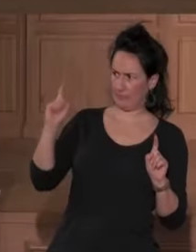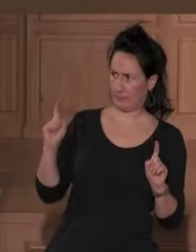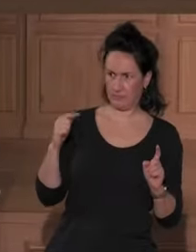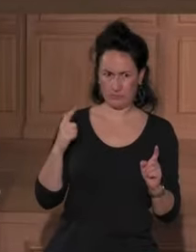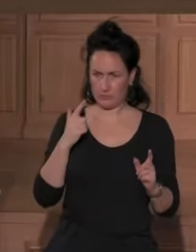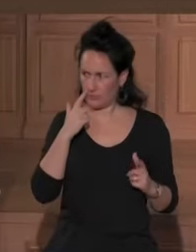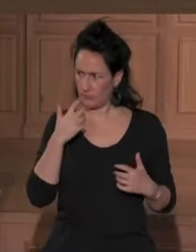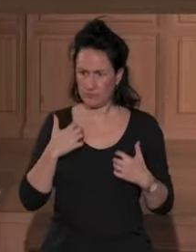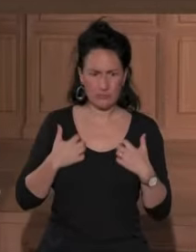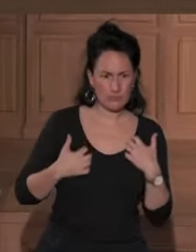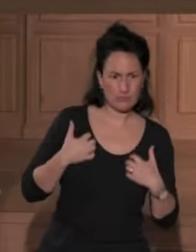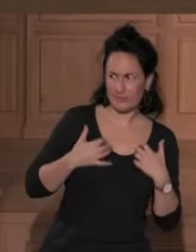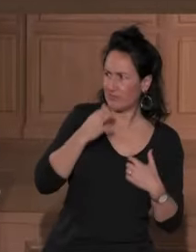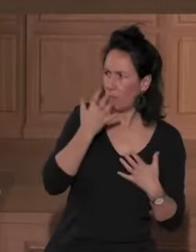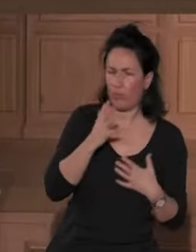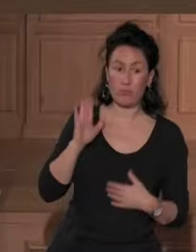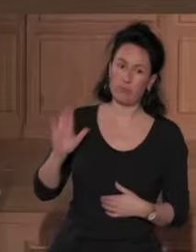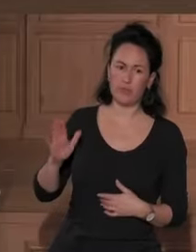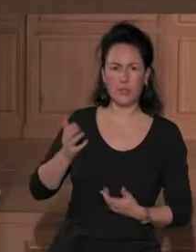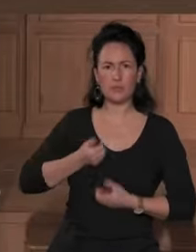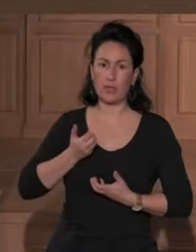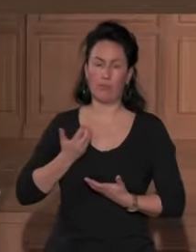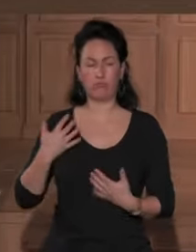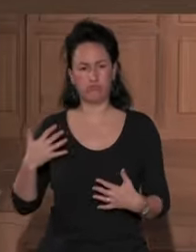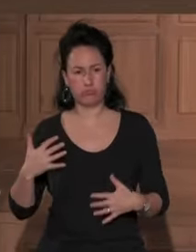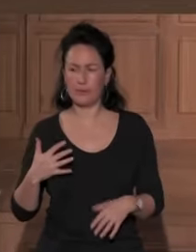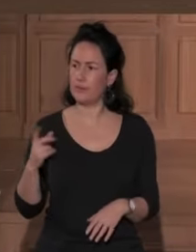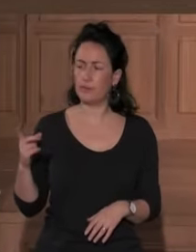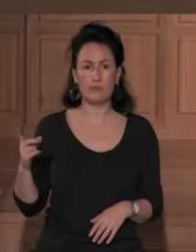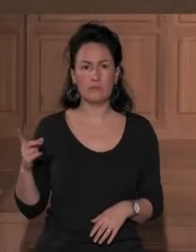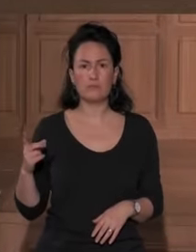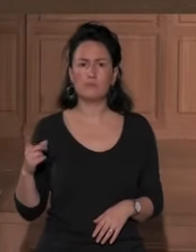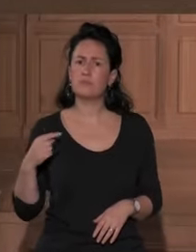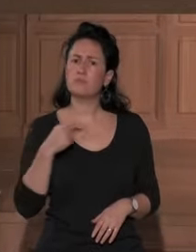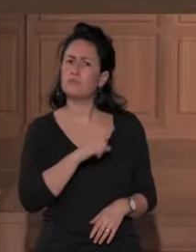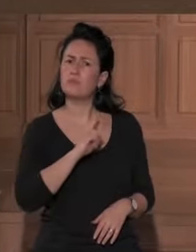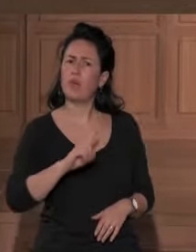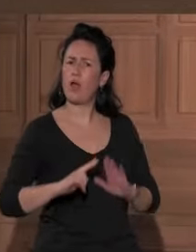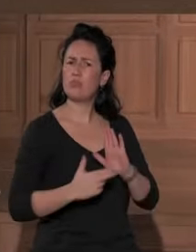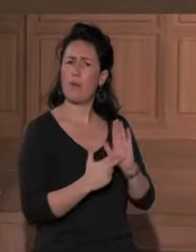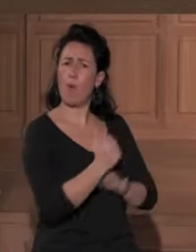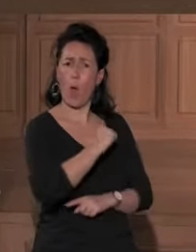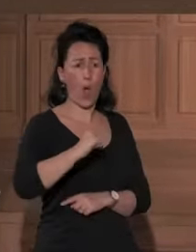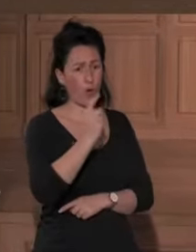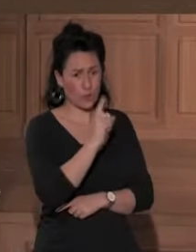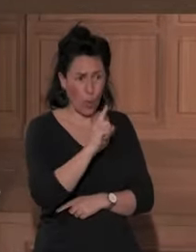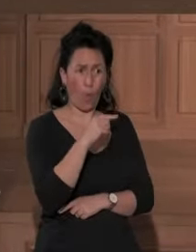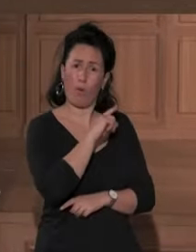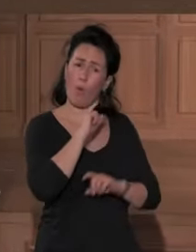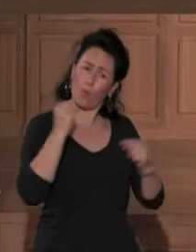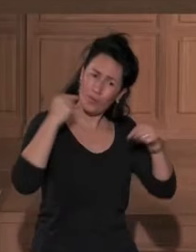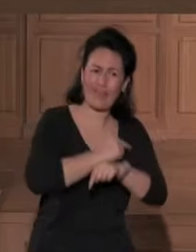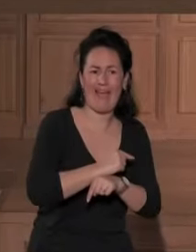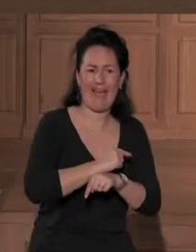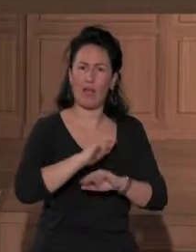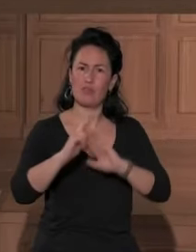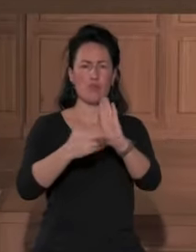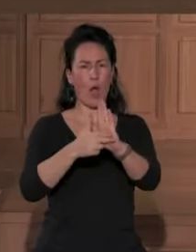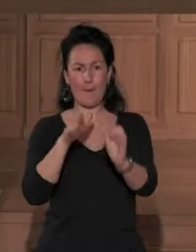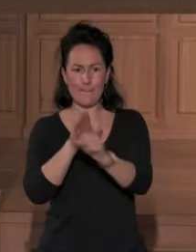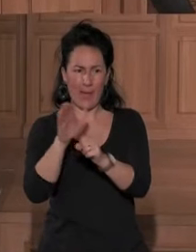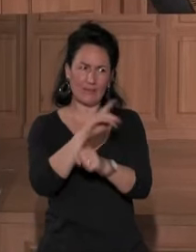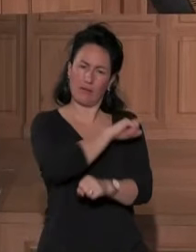que Gérard Larcher a toujours une bonne sortie, et il a dit, ils ne sont pas hors normes, ils ont remis la norme là où elle devait être. Mm-hmm. Vous